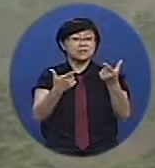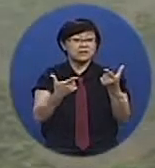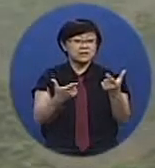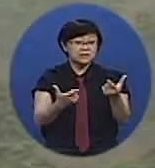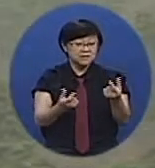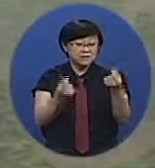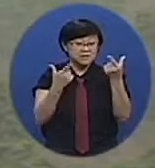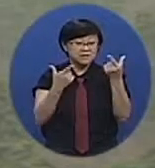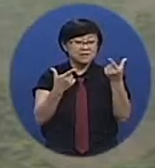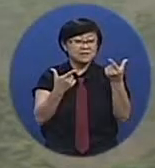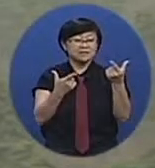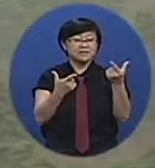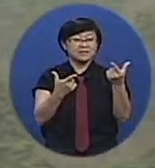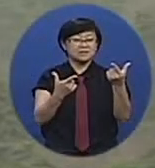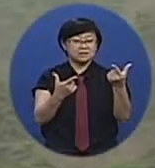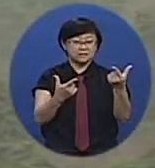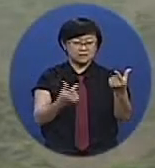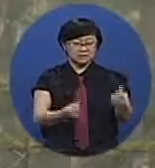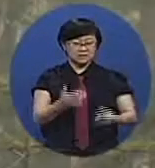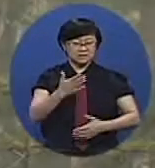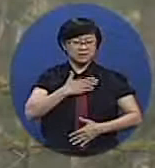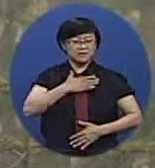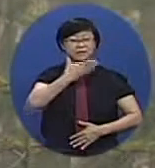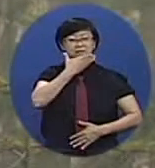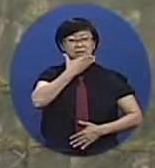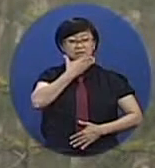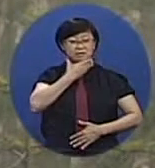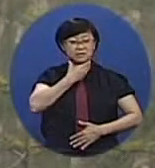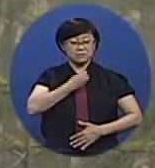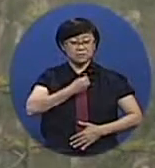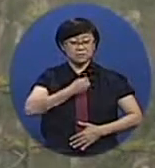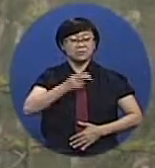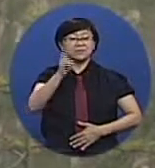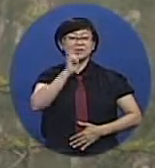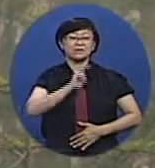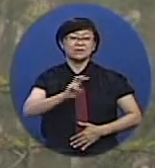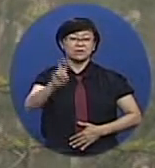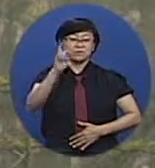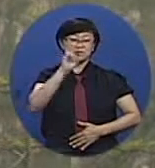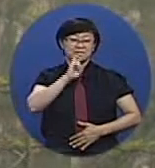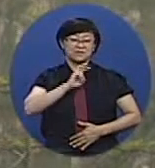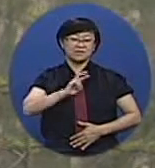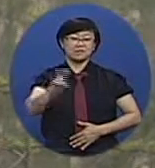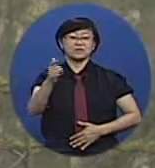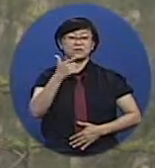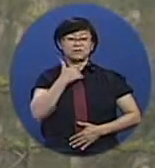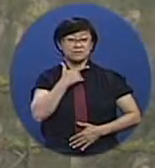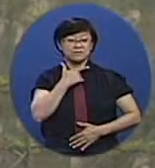어린아이처럼 나 욱하고